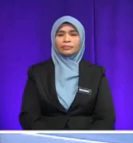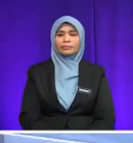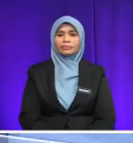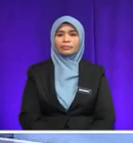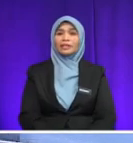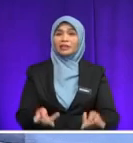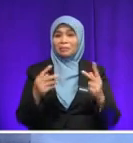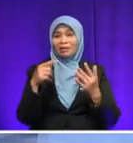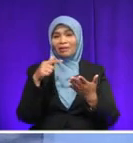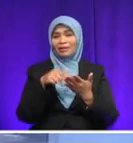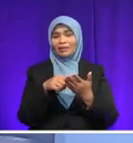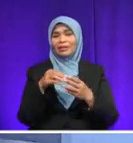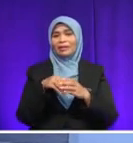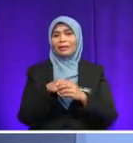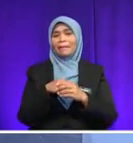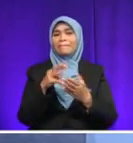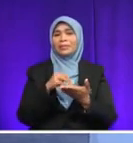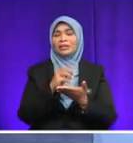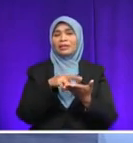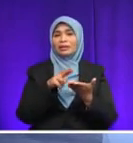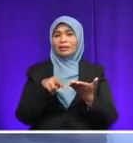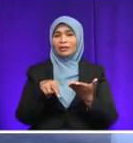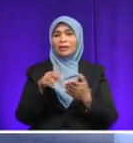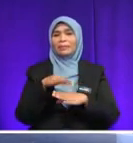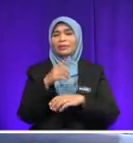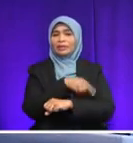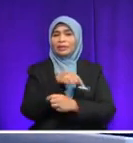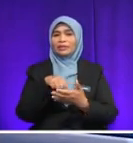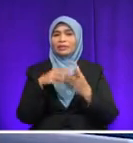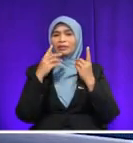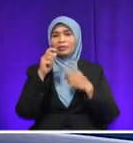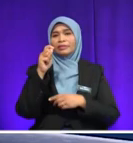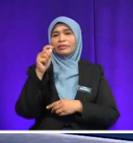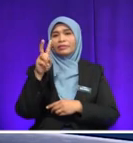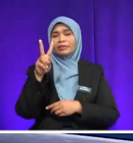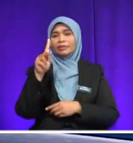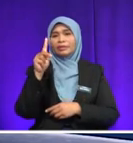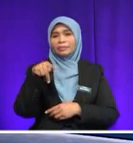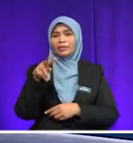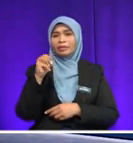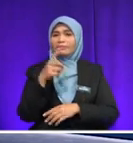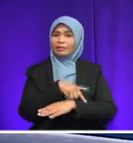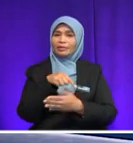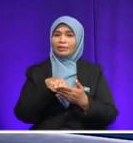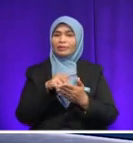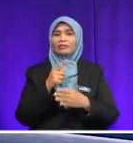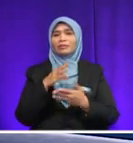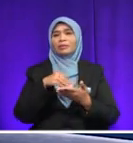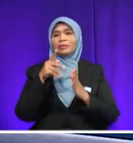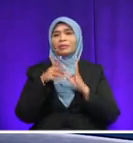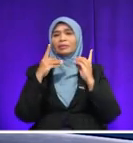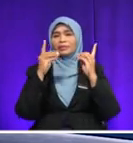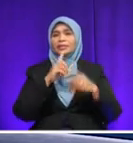kembali lagi dalam slot menengah rendah pada hari ini Didik TV KPM hari ini kita belajar mata pelajaran Pendidikan Islam